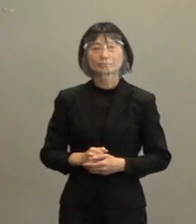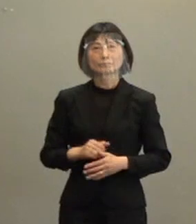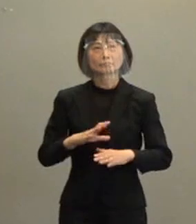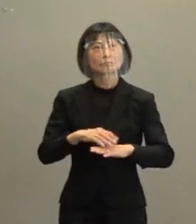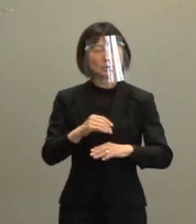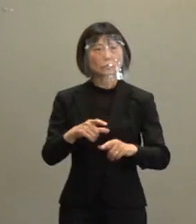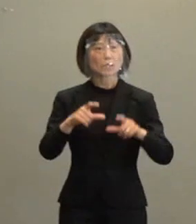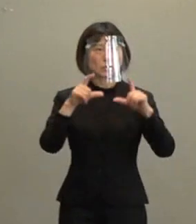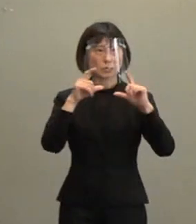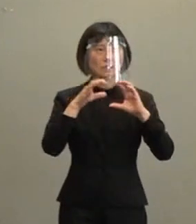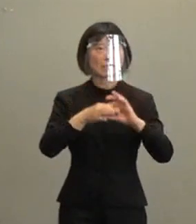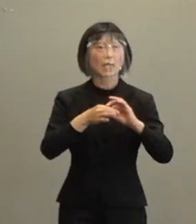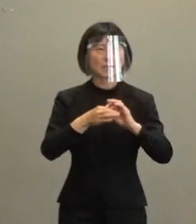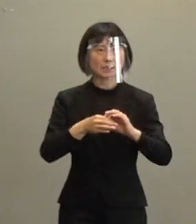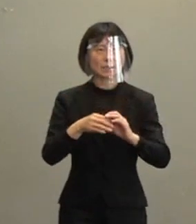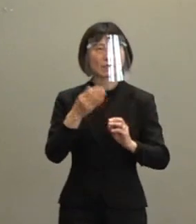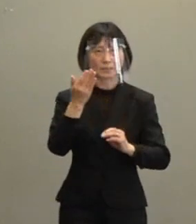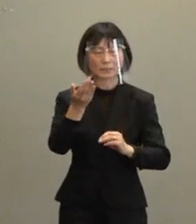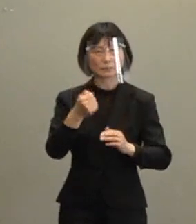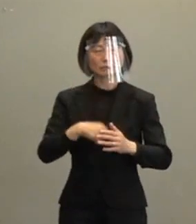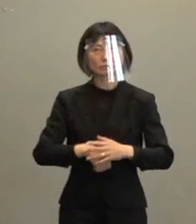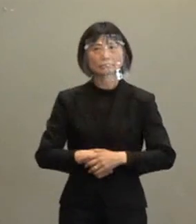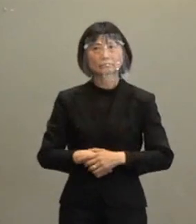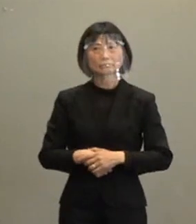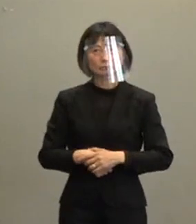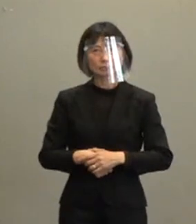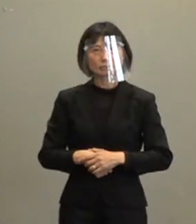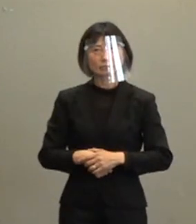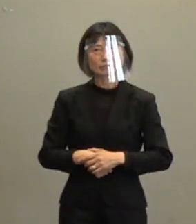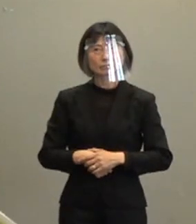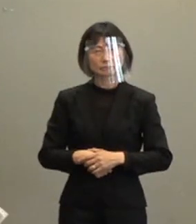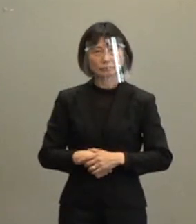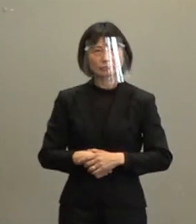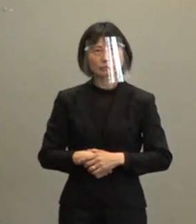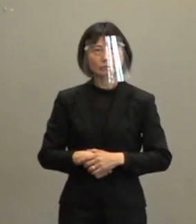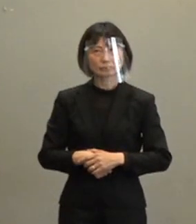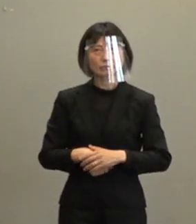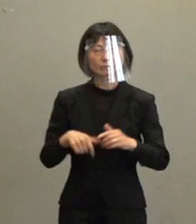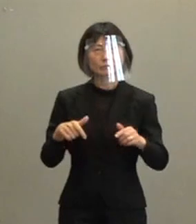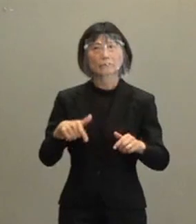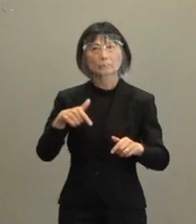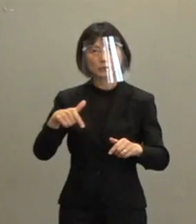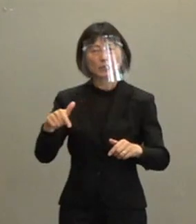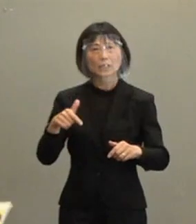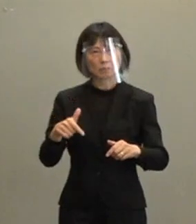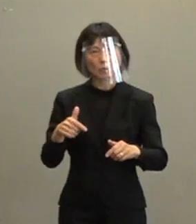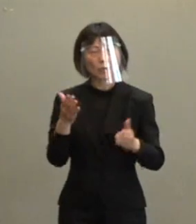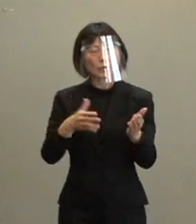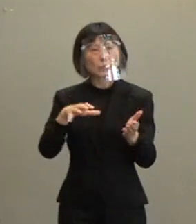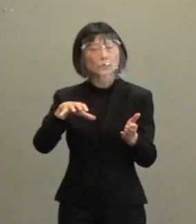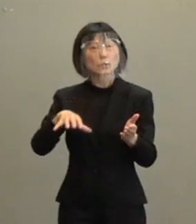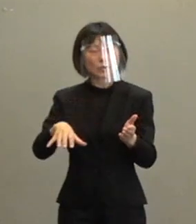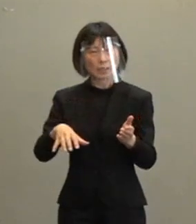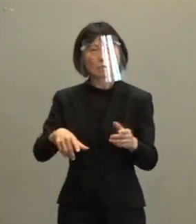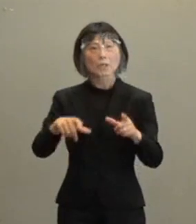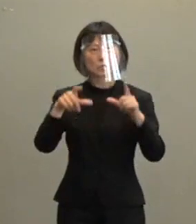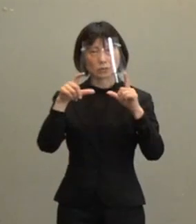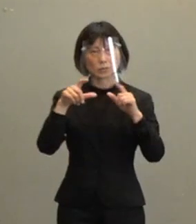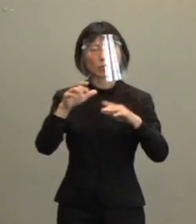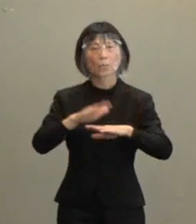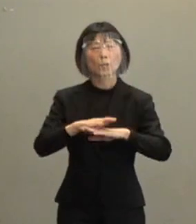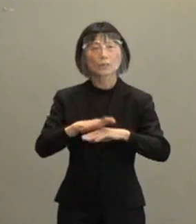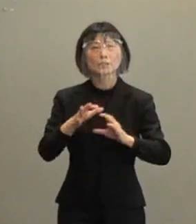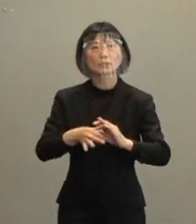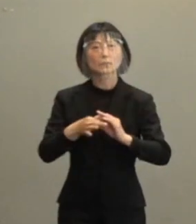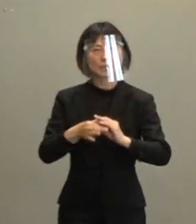ずマスク着用に関して お伺いいたします。 一部報道ではですね、政府の方でもこの保育所等での マスク着用 が高いについて